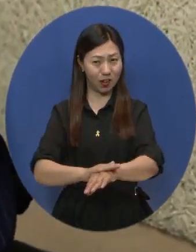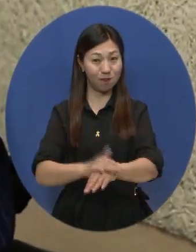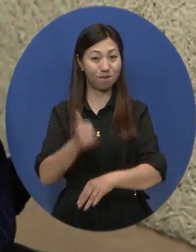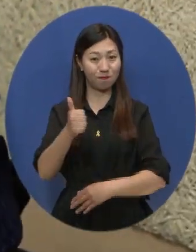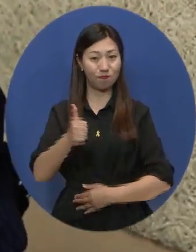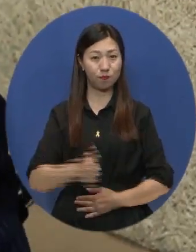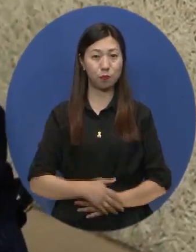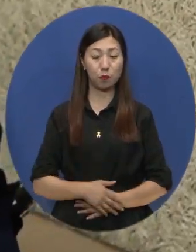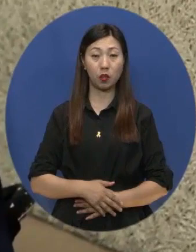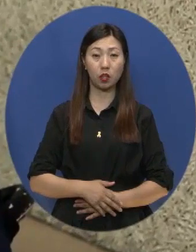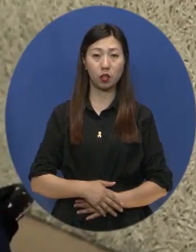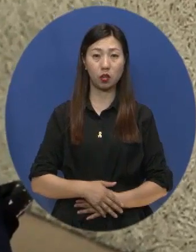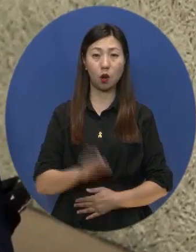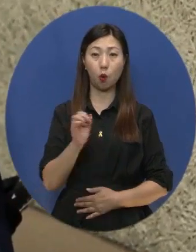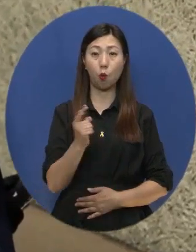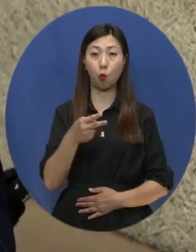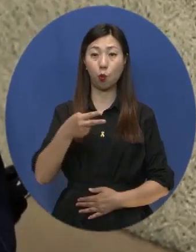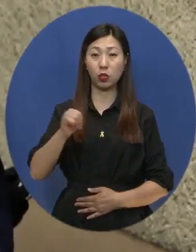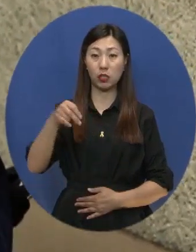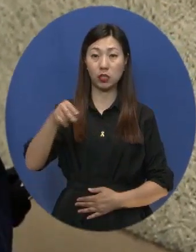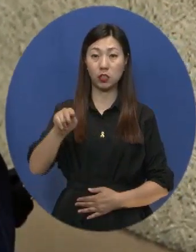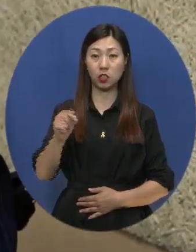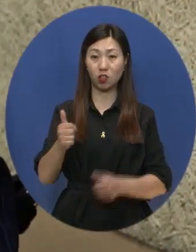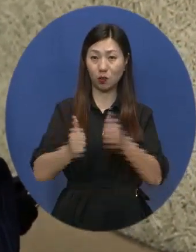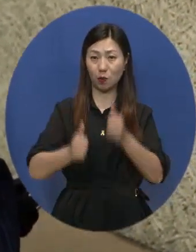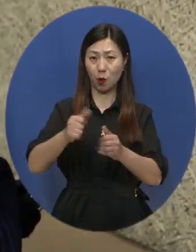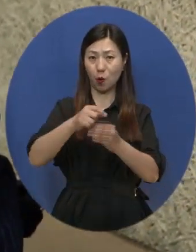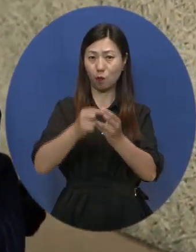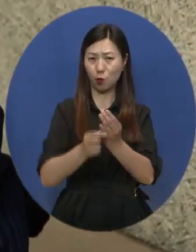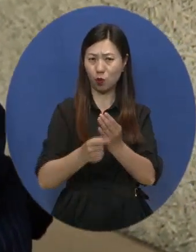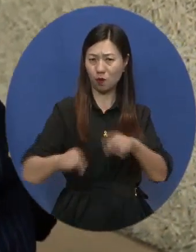오디션 프로그램 네. 같은데 네, 나갈 때 네.